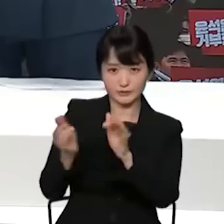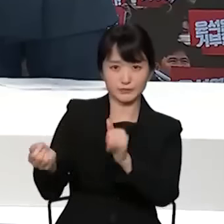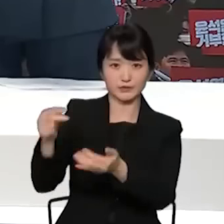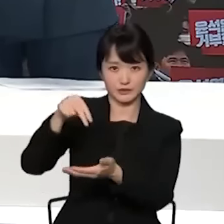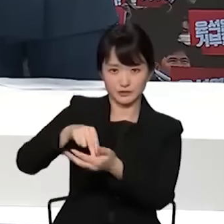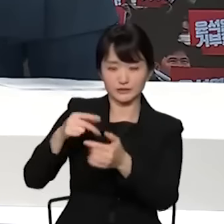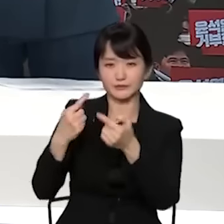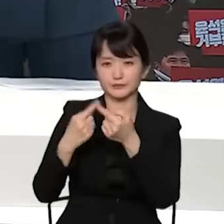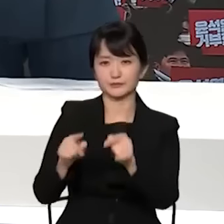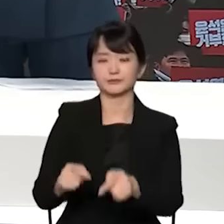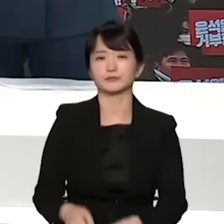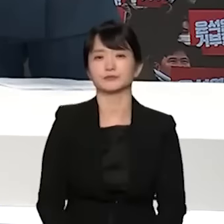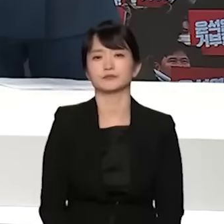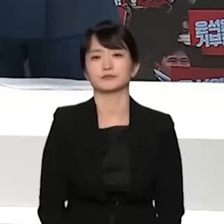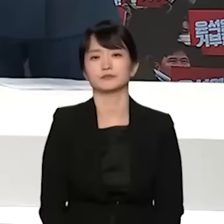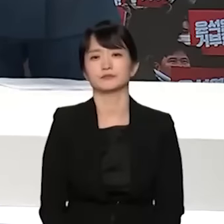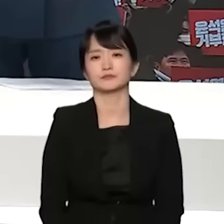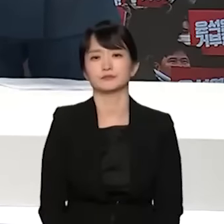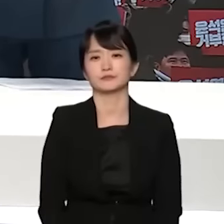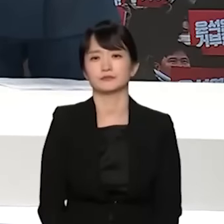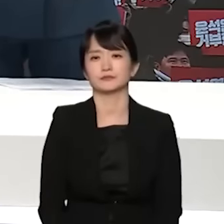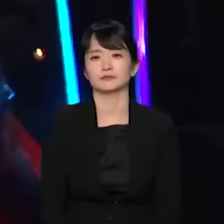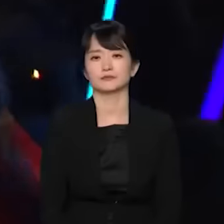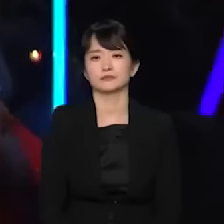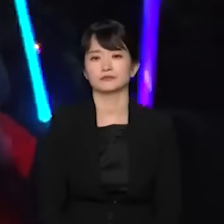세웠다는 평가입니다. 정영재 기자입니다.